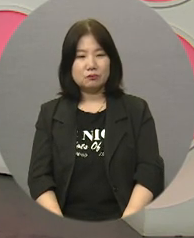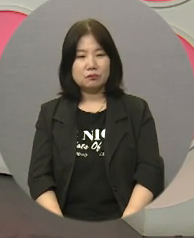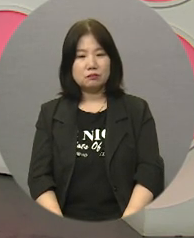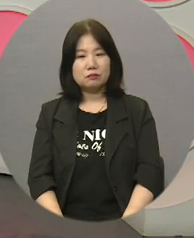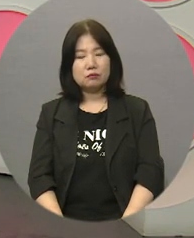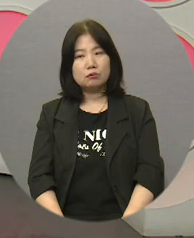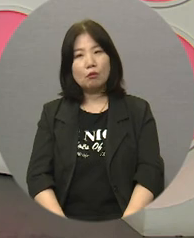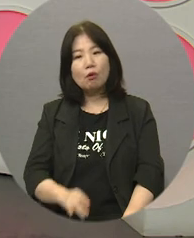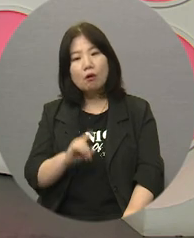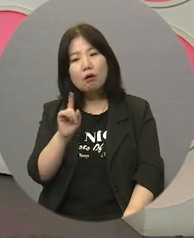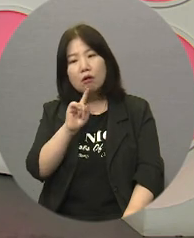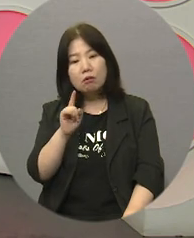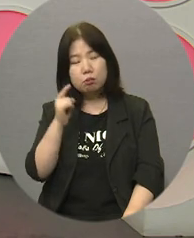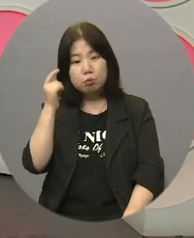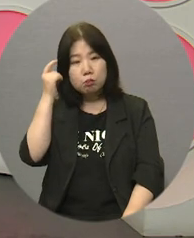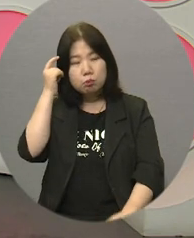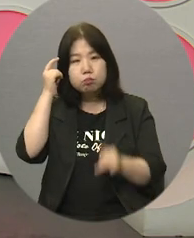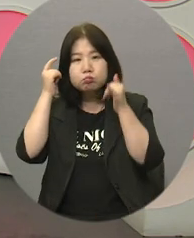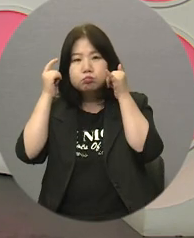아, 왜?